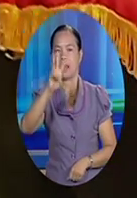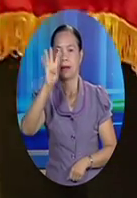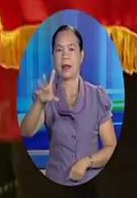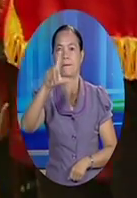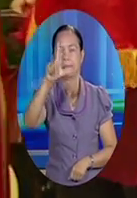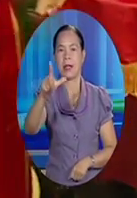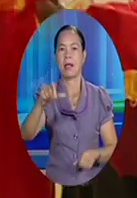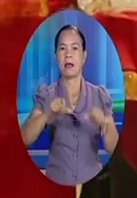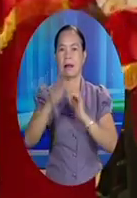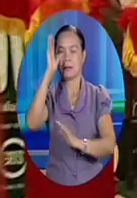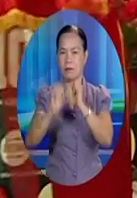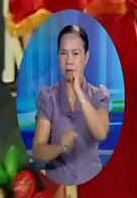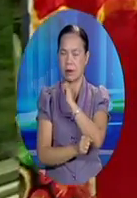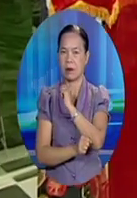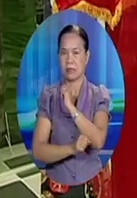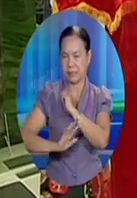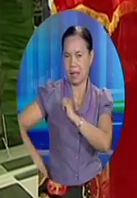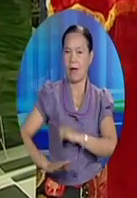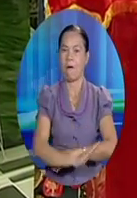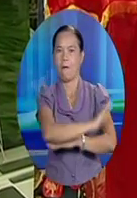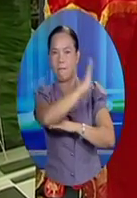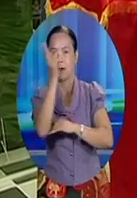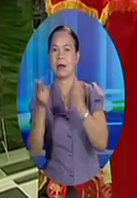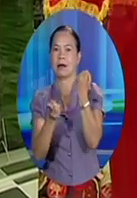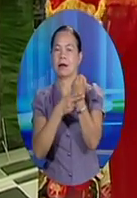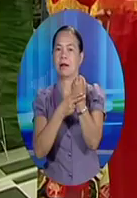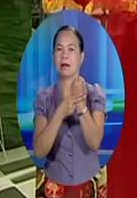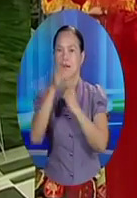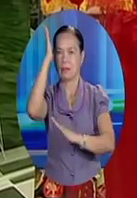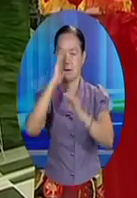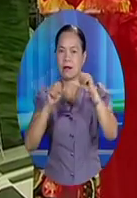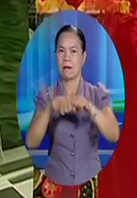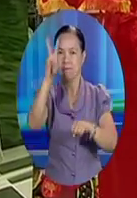7 ở thành phố Hồ Chí Minh và sau đó sẽ phát triển ra Hà Nội và những thành phố lớn tại Việt Nam.